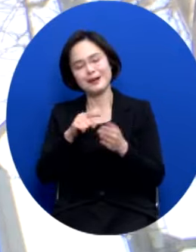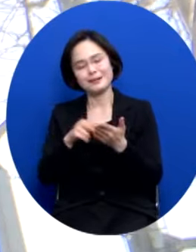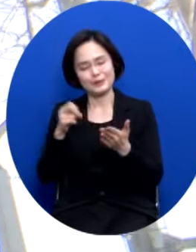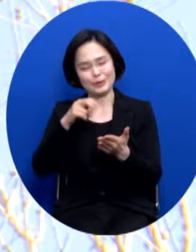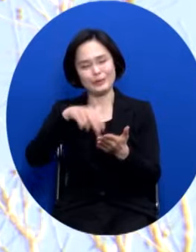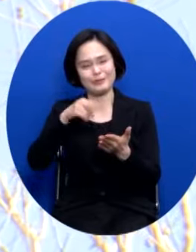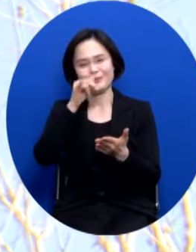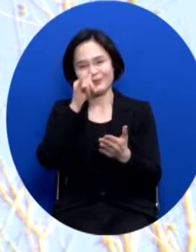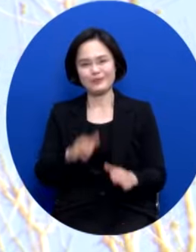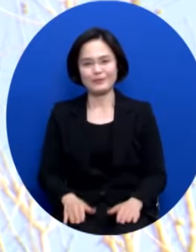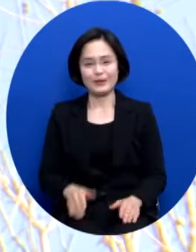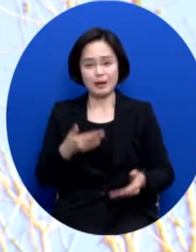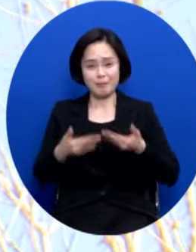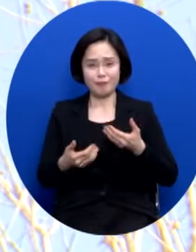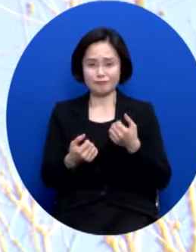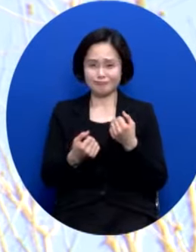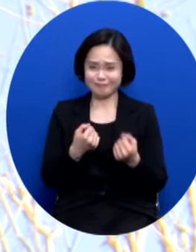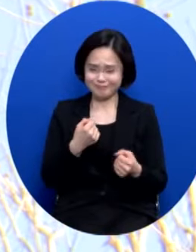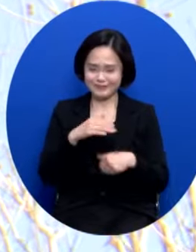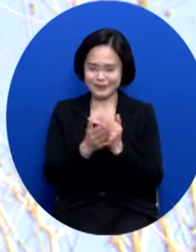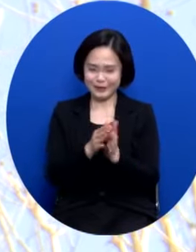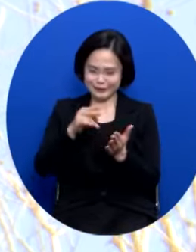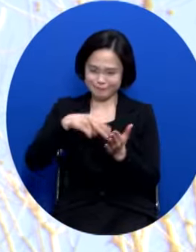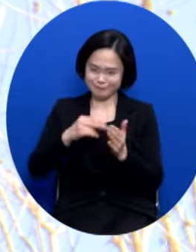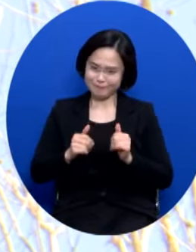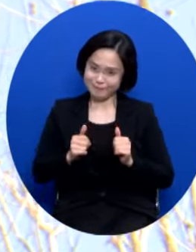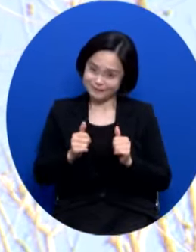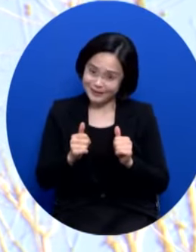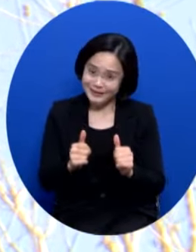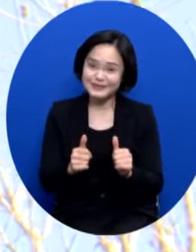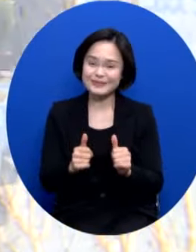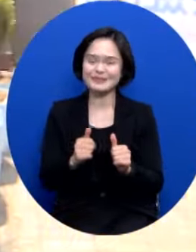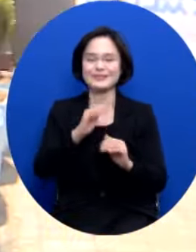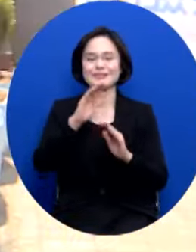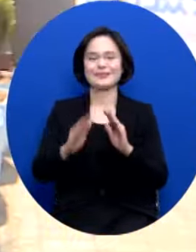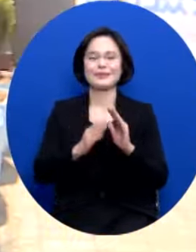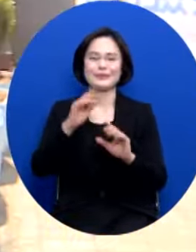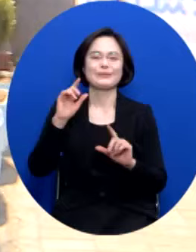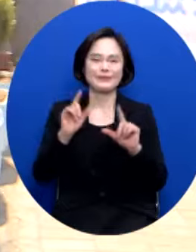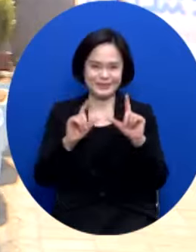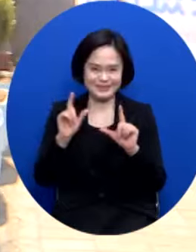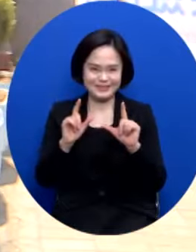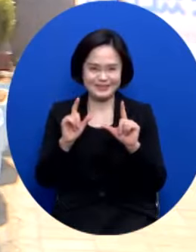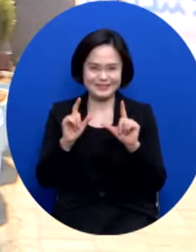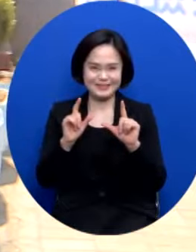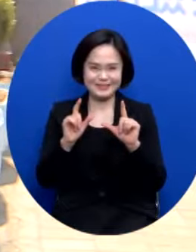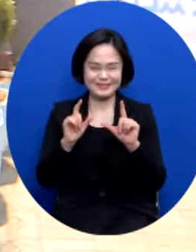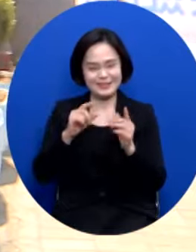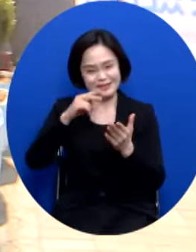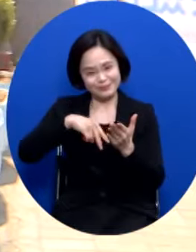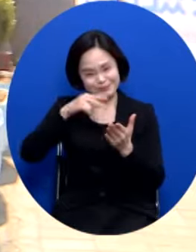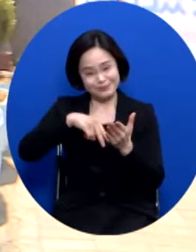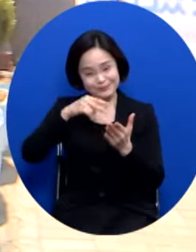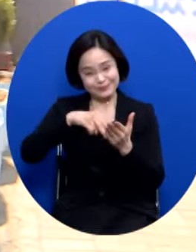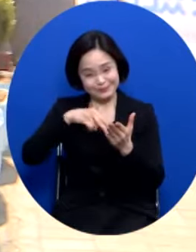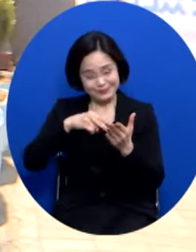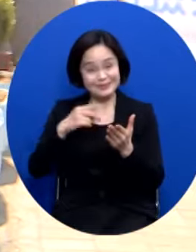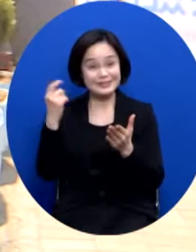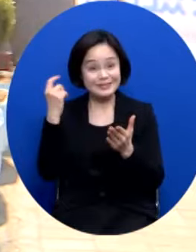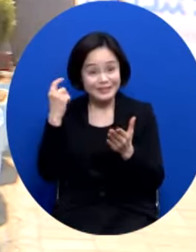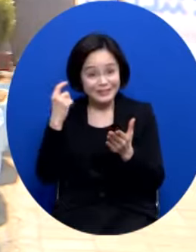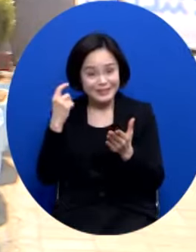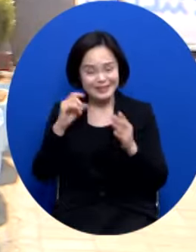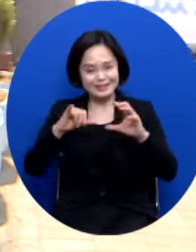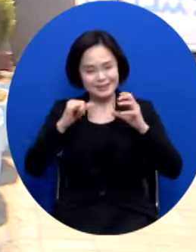믿음을 더욱 건강하게 하려는 수원 종로교회와 성도들. 그들의 성경 암송 소리가 세상 속으로 잔잔히